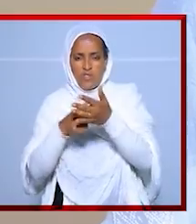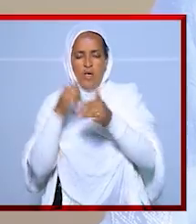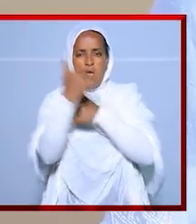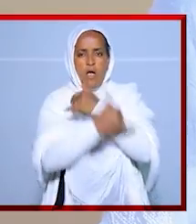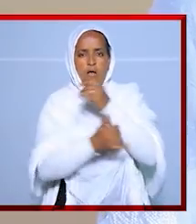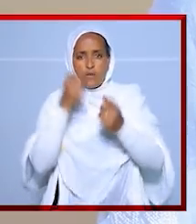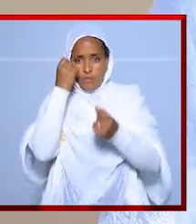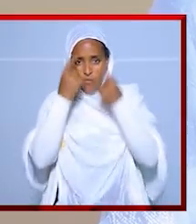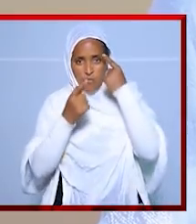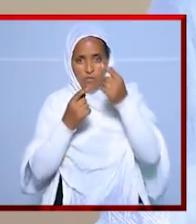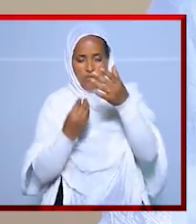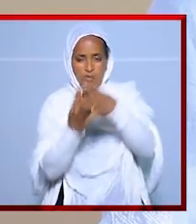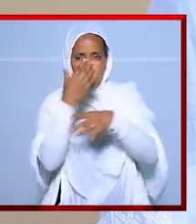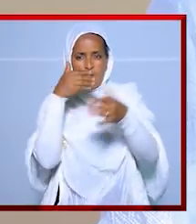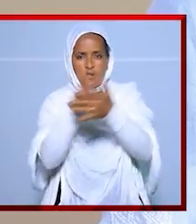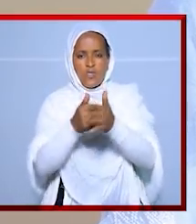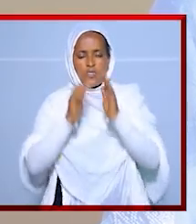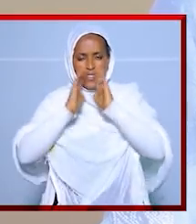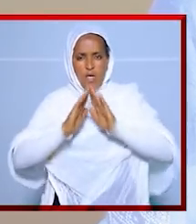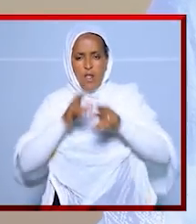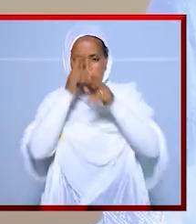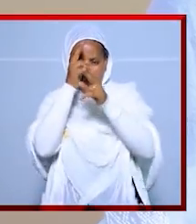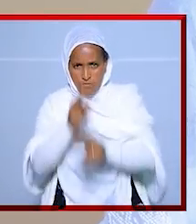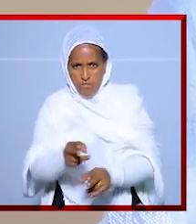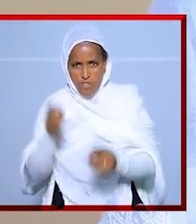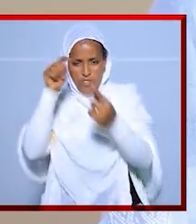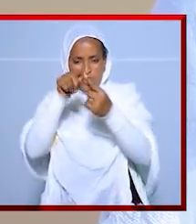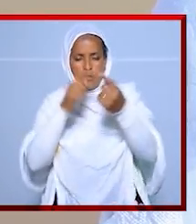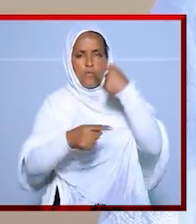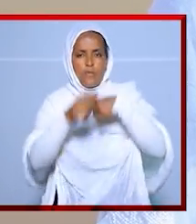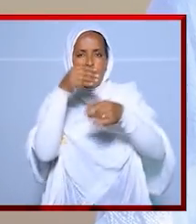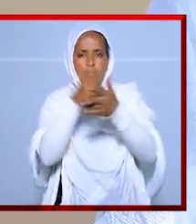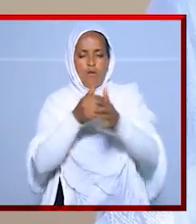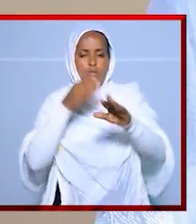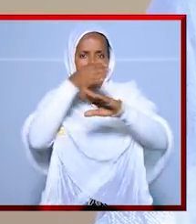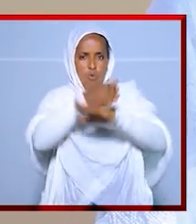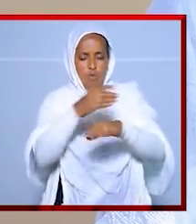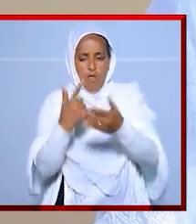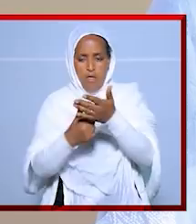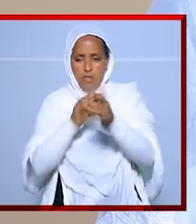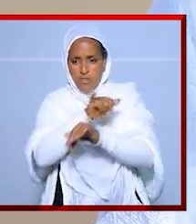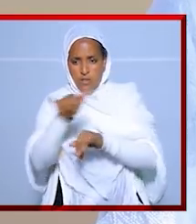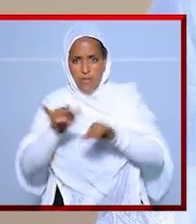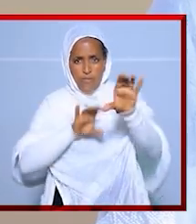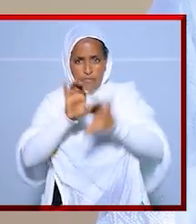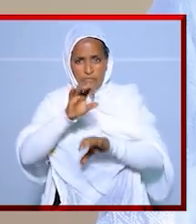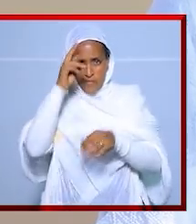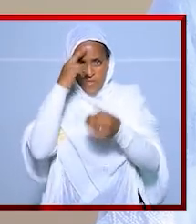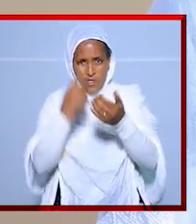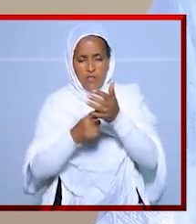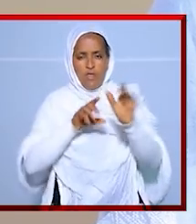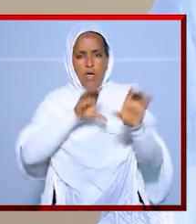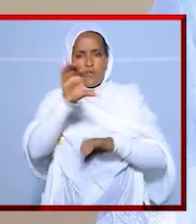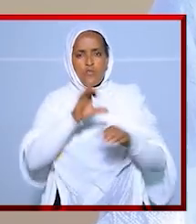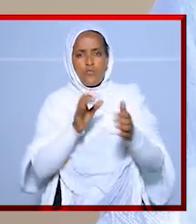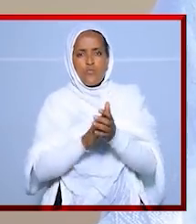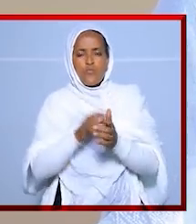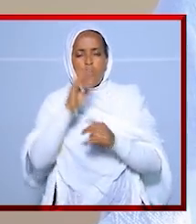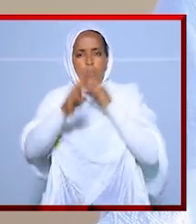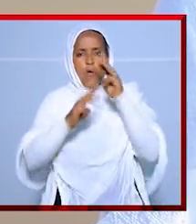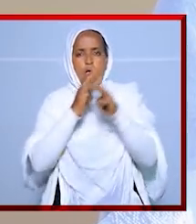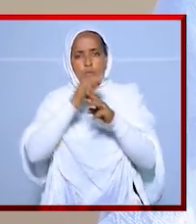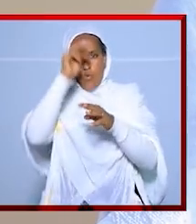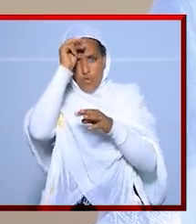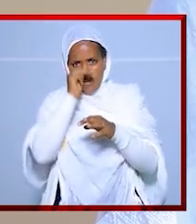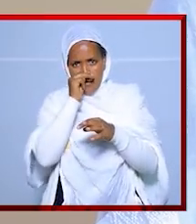ያለ የአገር መግባባት እስከ መፍጠር ድረስ ደርሶ ሰላም አስከባሪ ሰራዊትን ትቶ እስከ መምጣት፣ ኋላም ደግሞ ይሄንን ሲያደርጉ ያደረጉት